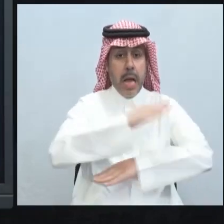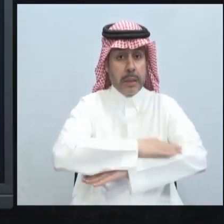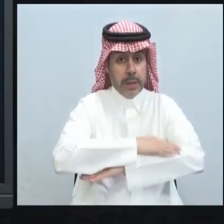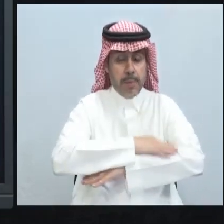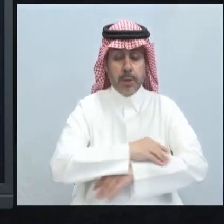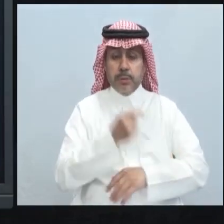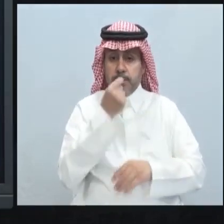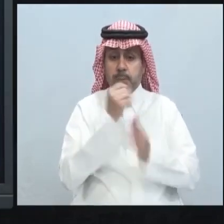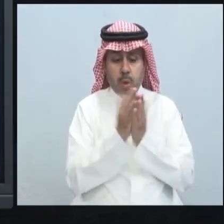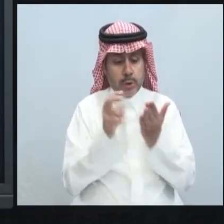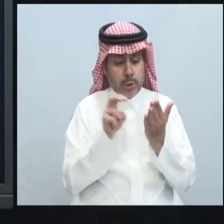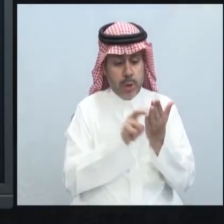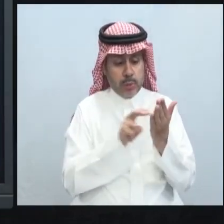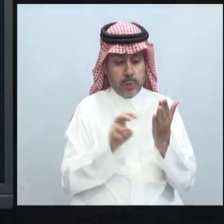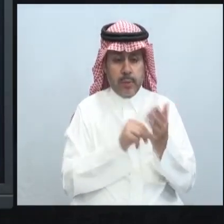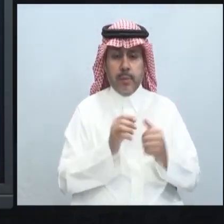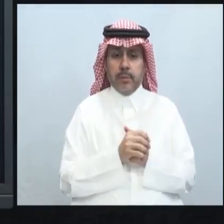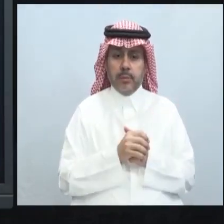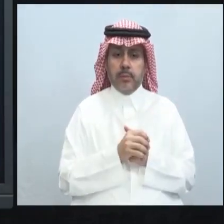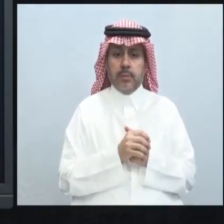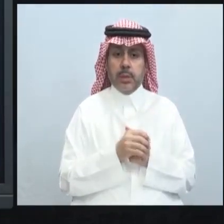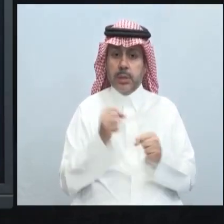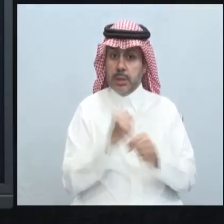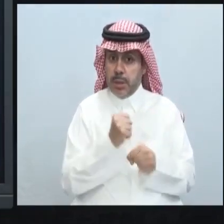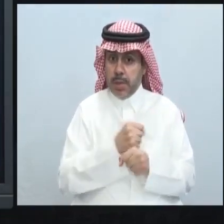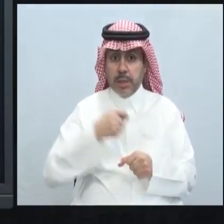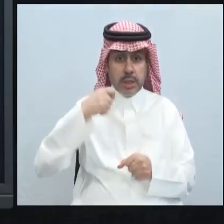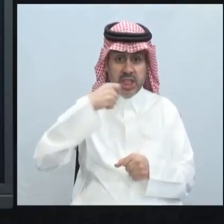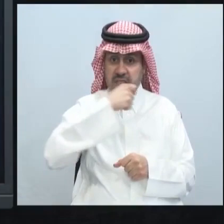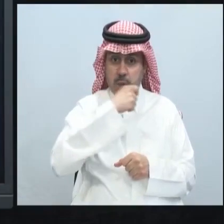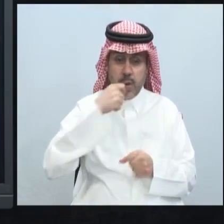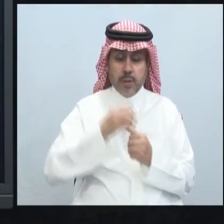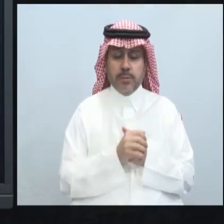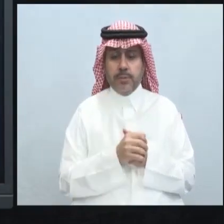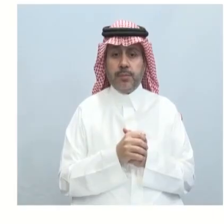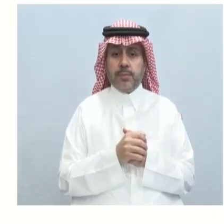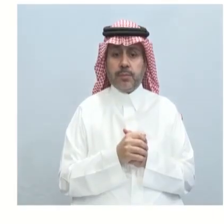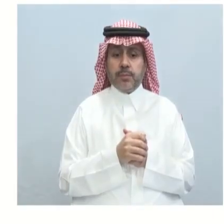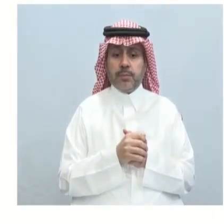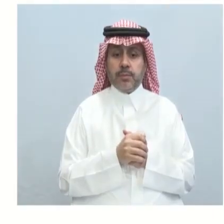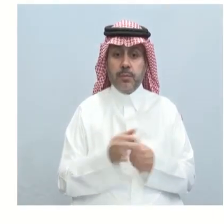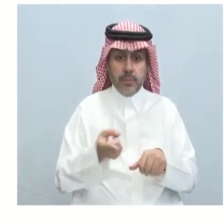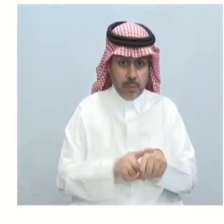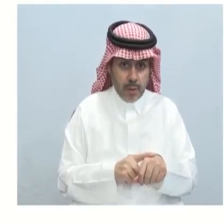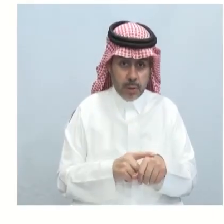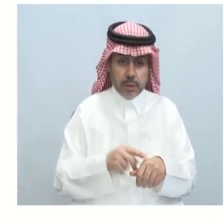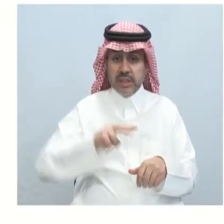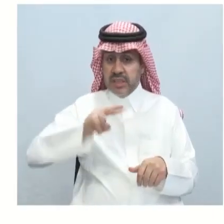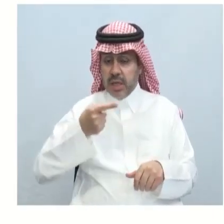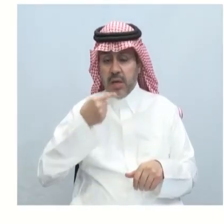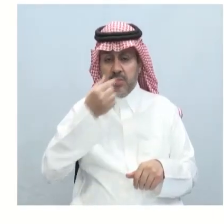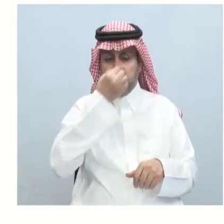اداب تلاوه القران الكريم استعمال السواك وكذلكم يا ابنائي عند تغير